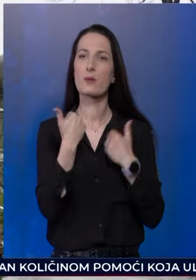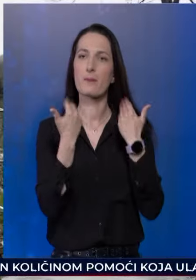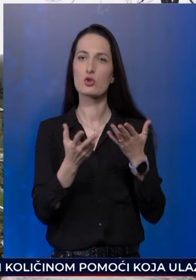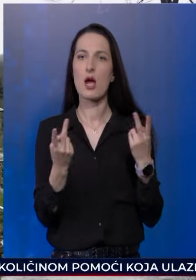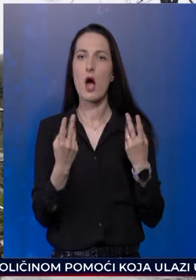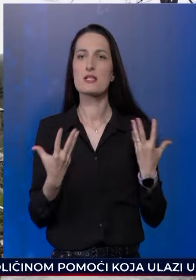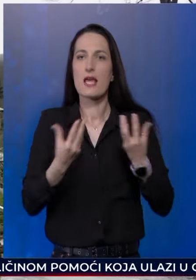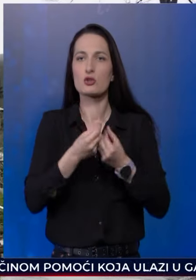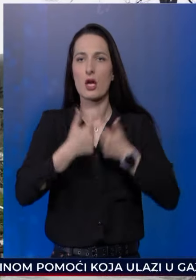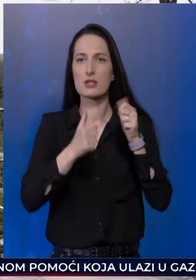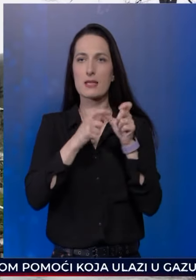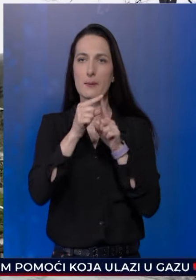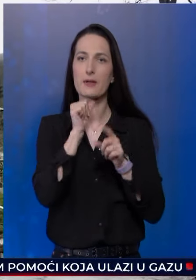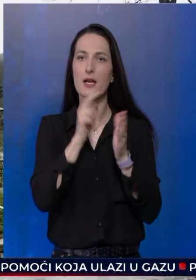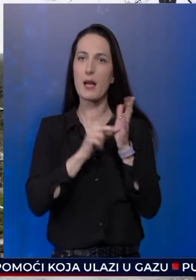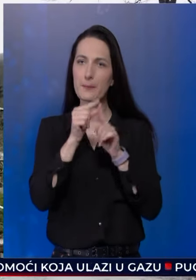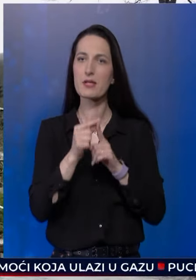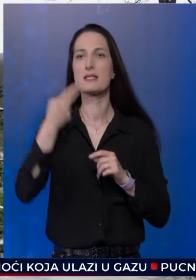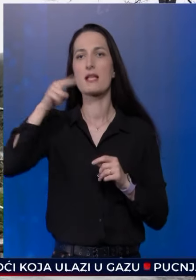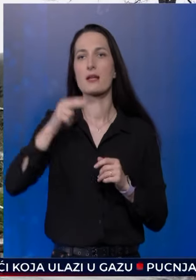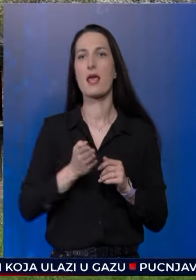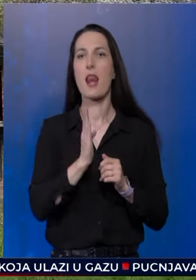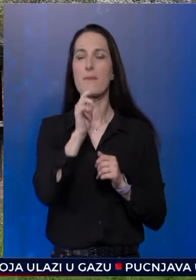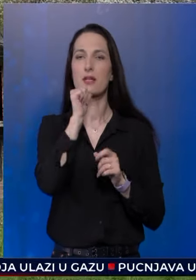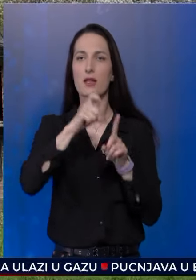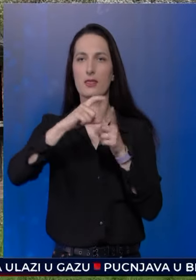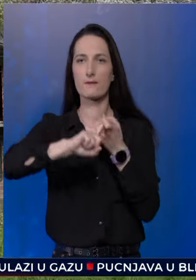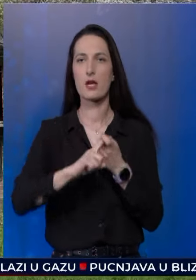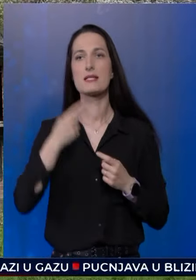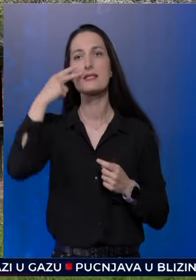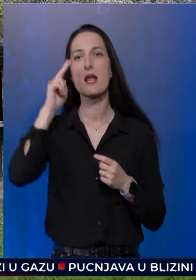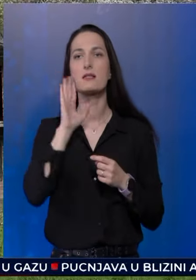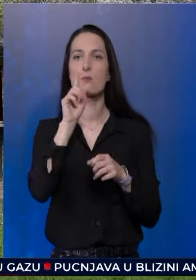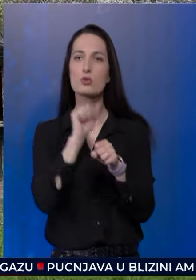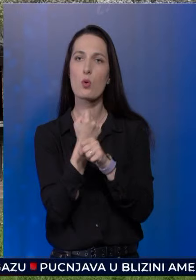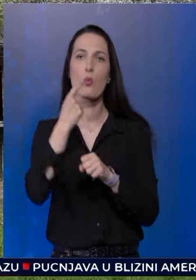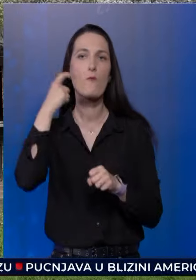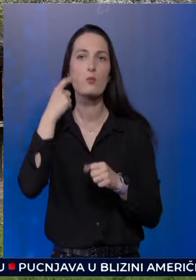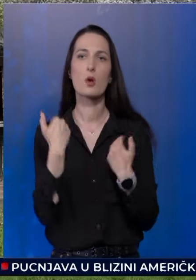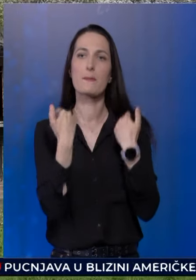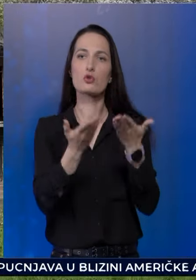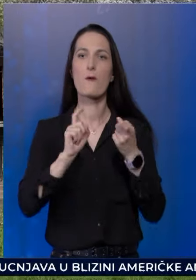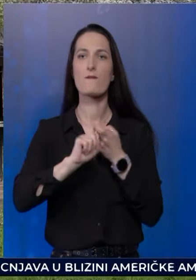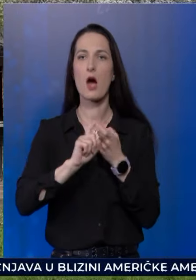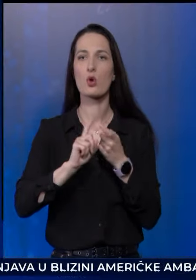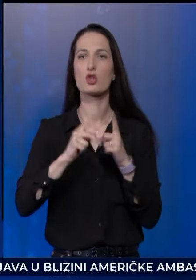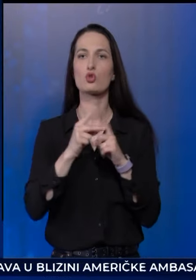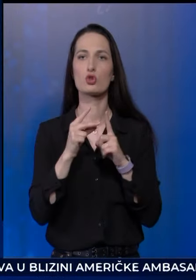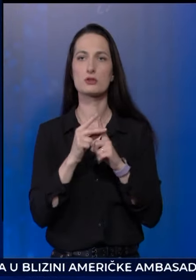kandidat SDP-a, NIP-a, stranke Naprijed i DF-a. Stranka za BiH u februaru je predložila Faruka